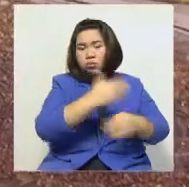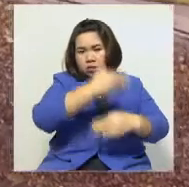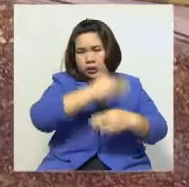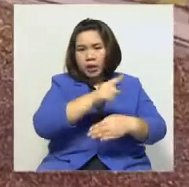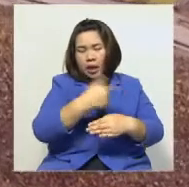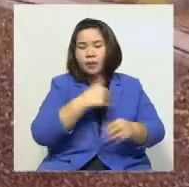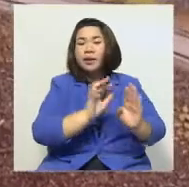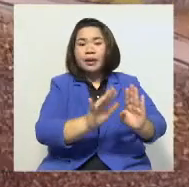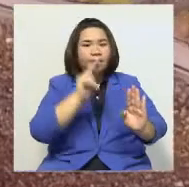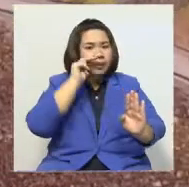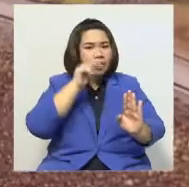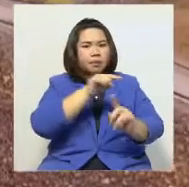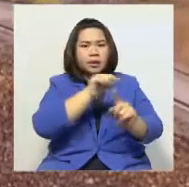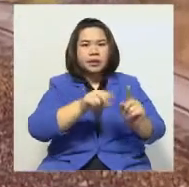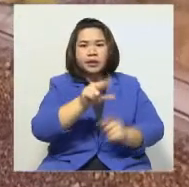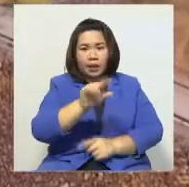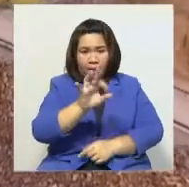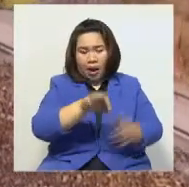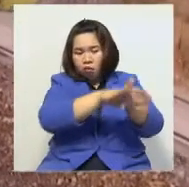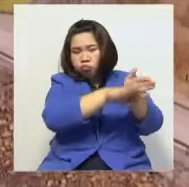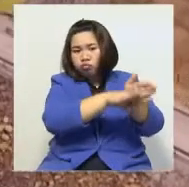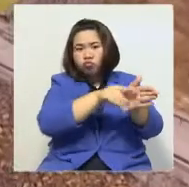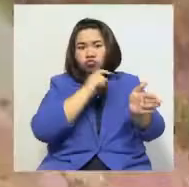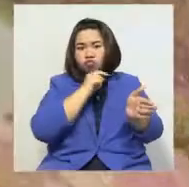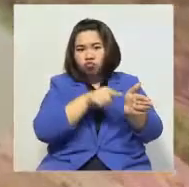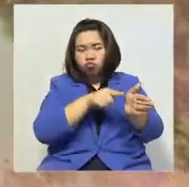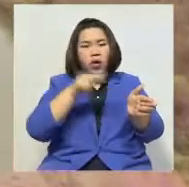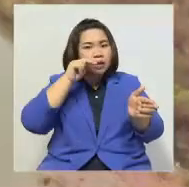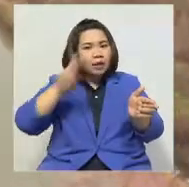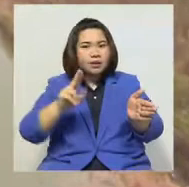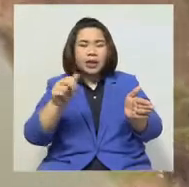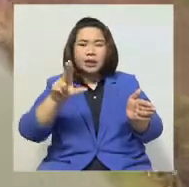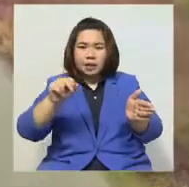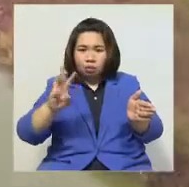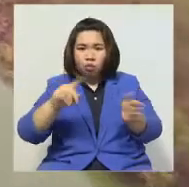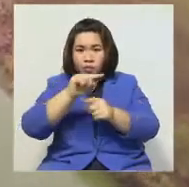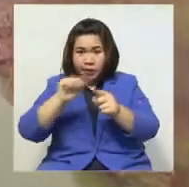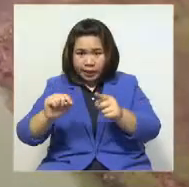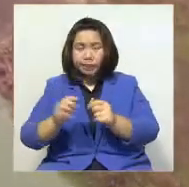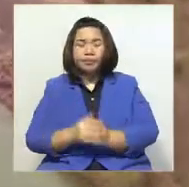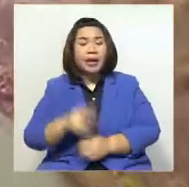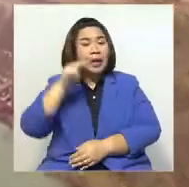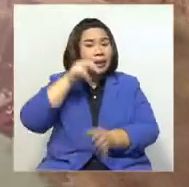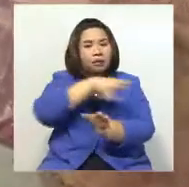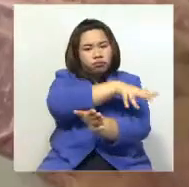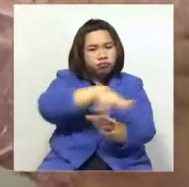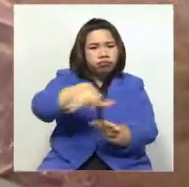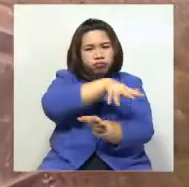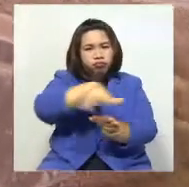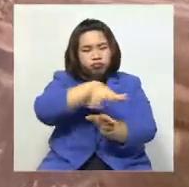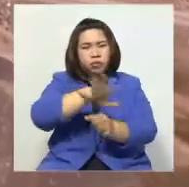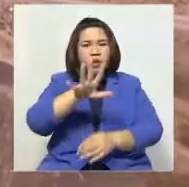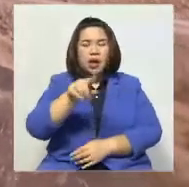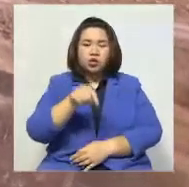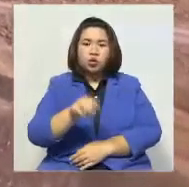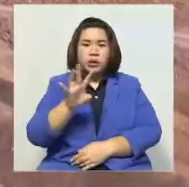การกักเก็บน้ำร้อยละ39ของความจุอ่างน้ำใช้การได้ละ36ครับมีน้ำไหลเข้าวันละ 5.44 ล้านลูกบาศก์เมตร